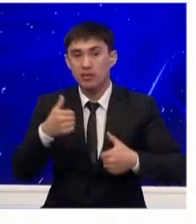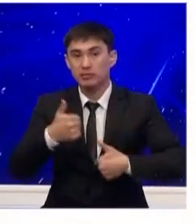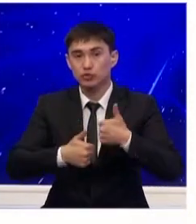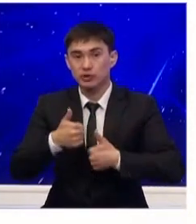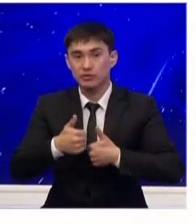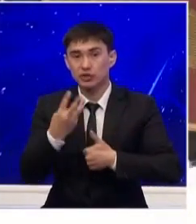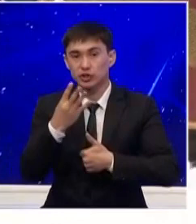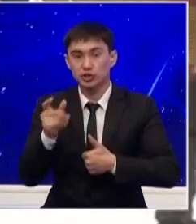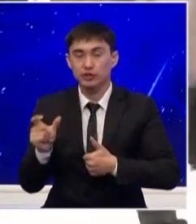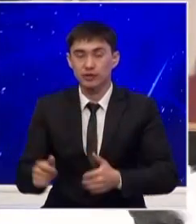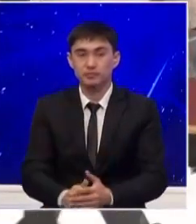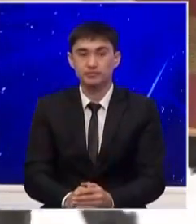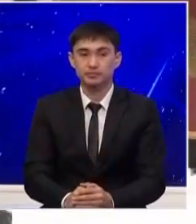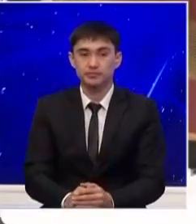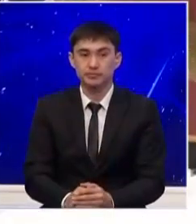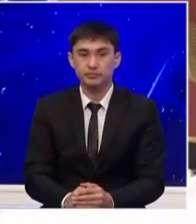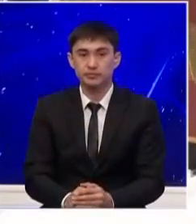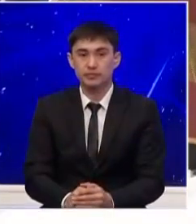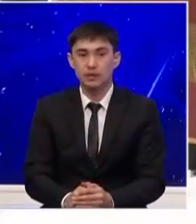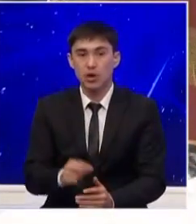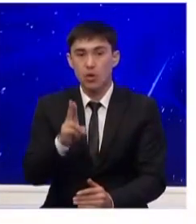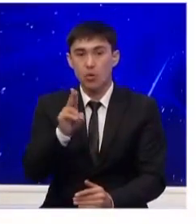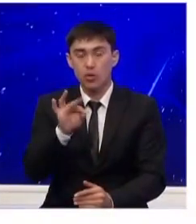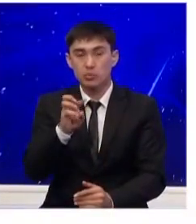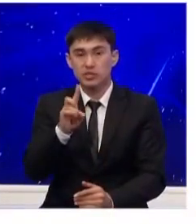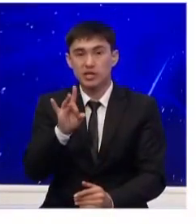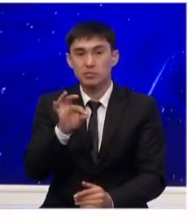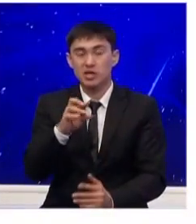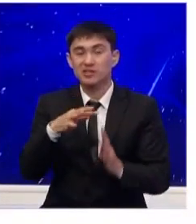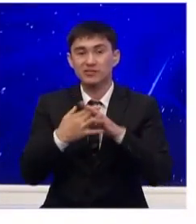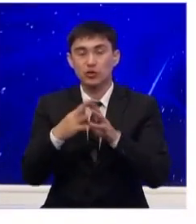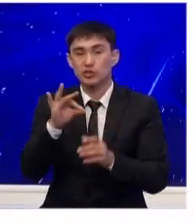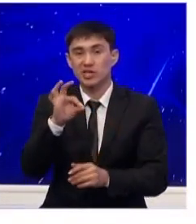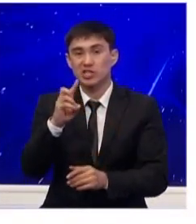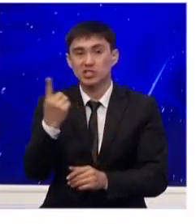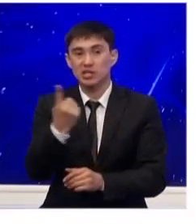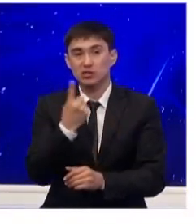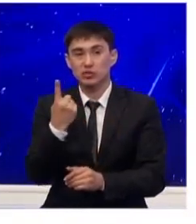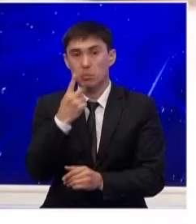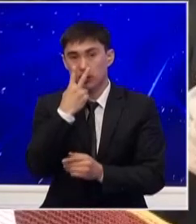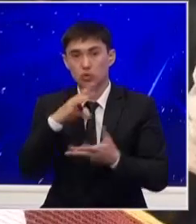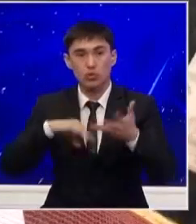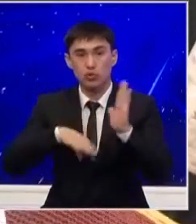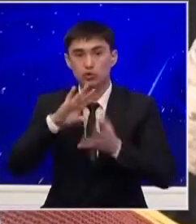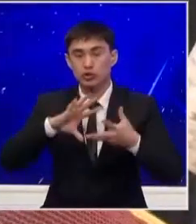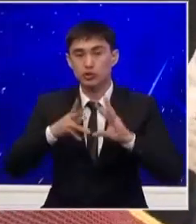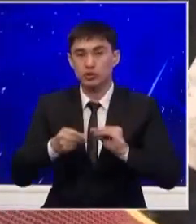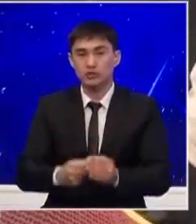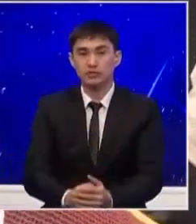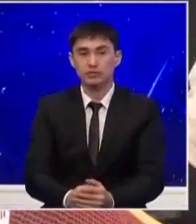4 человек. Куатбек Жайрбек представляет село Сарыжас. В одиночном разряде он показал один из лучших